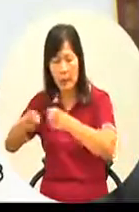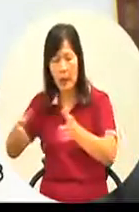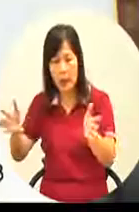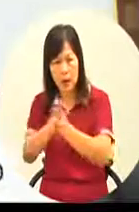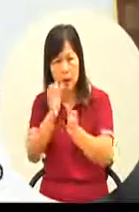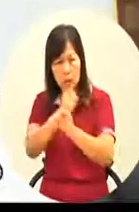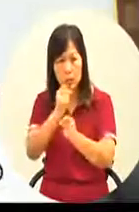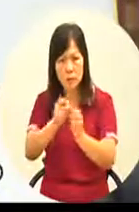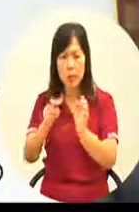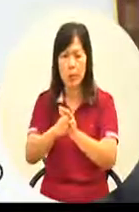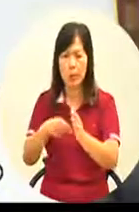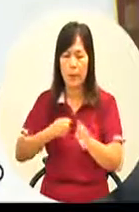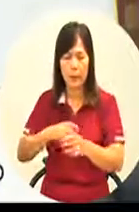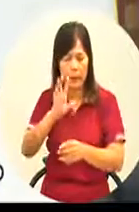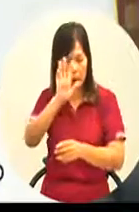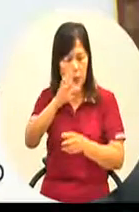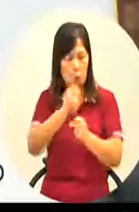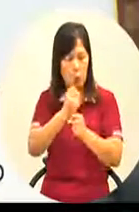有突破性的进展。